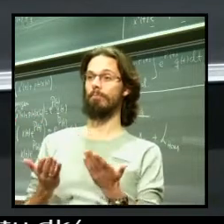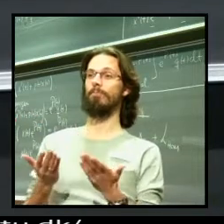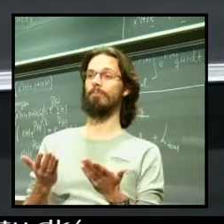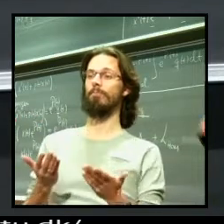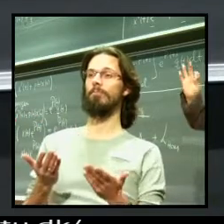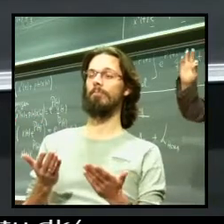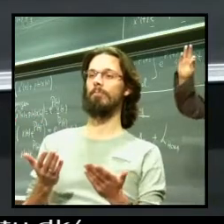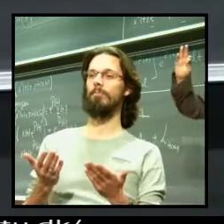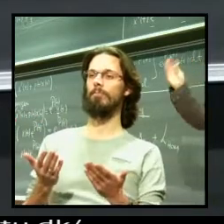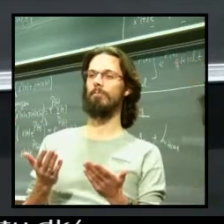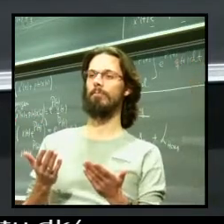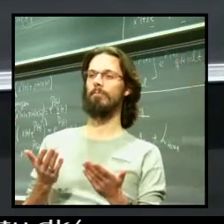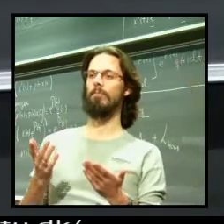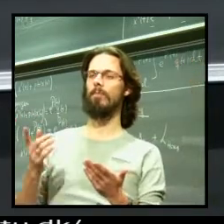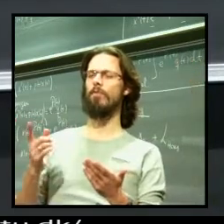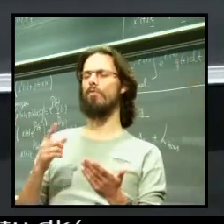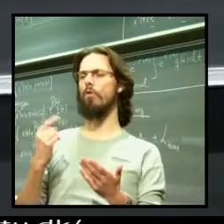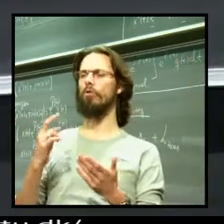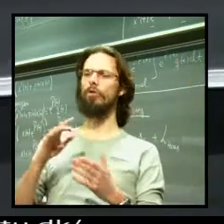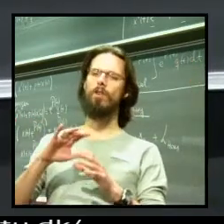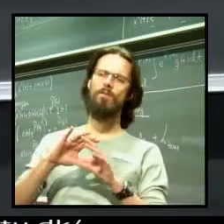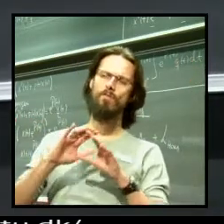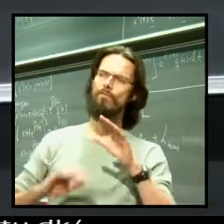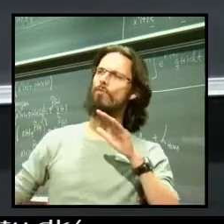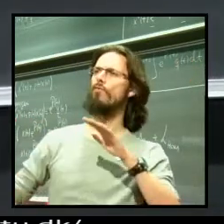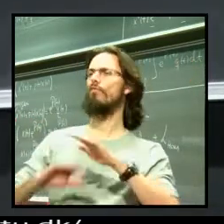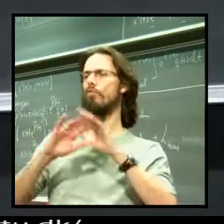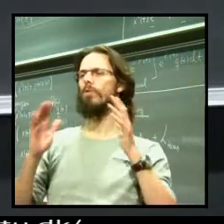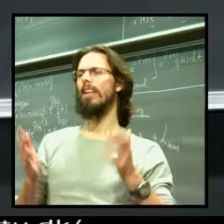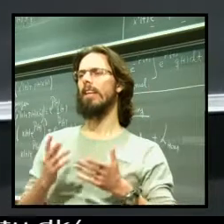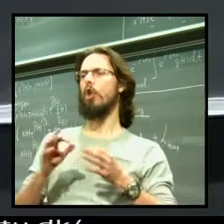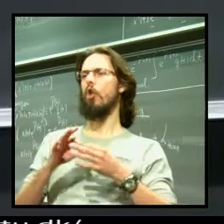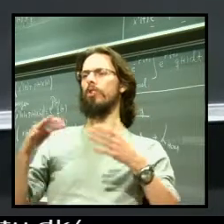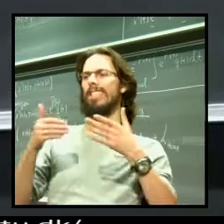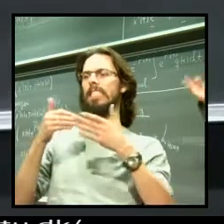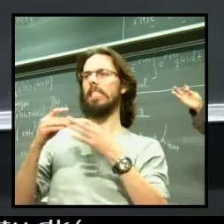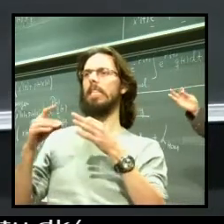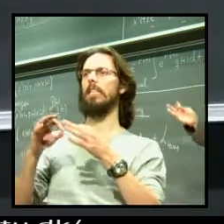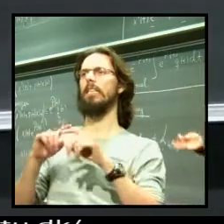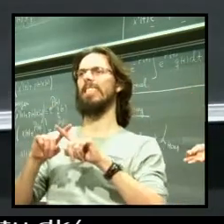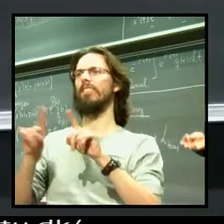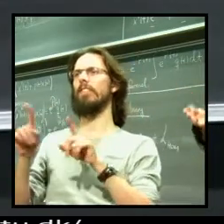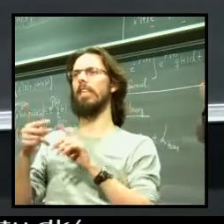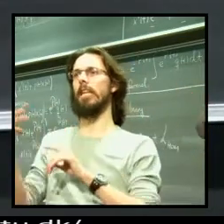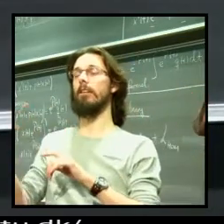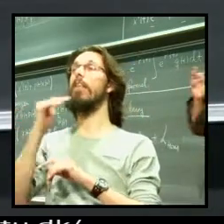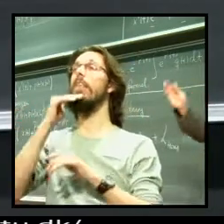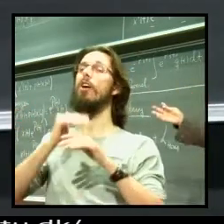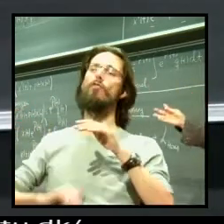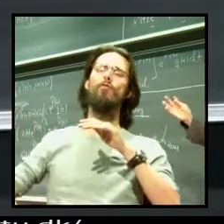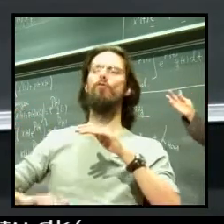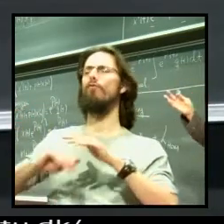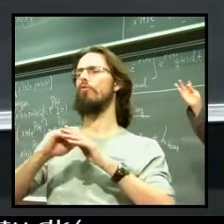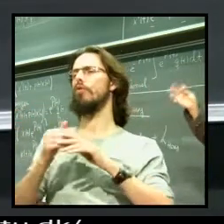det giver så vores fuldstændige løsning til differentialligningen. Det hedder den fuldstændige løsning, fordi man har